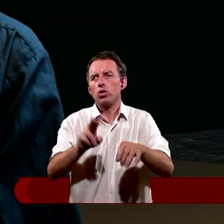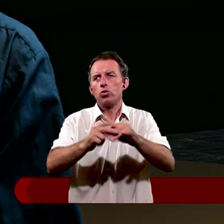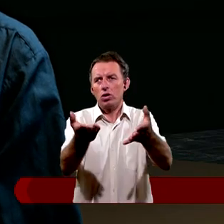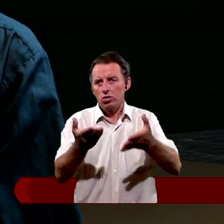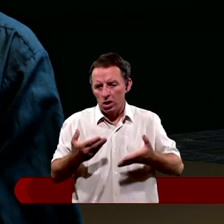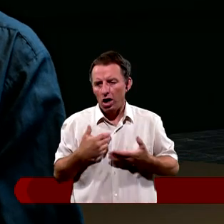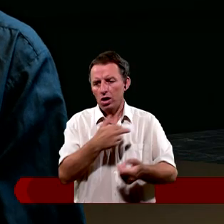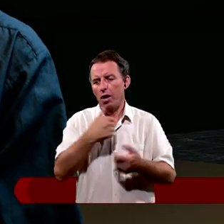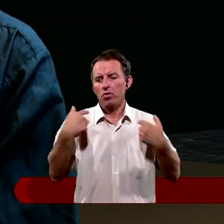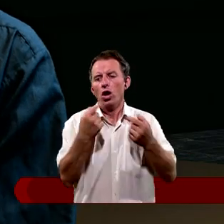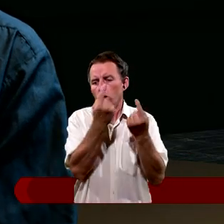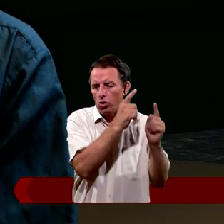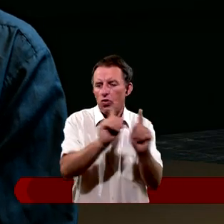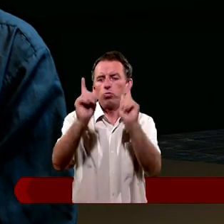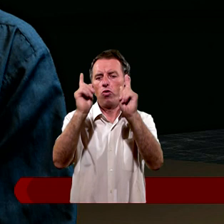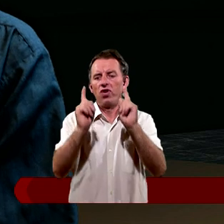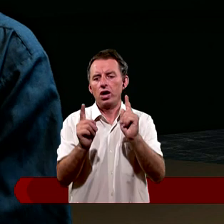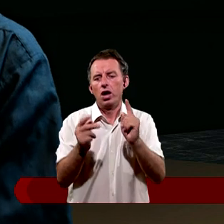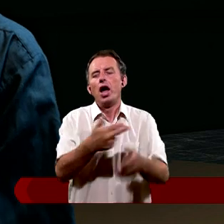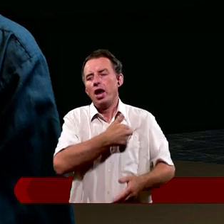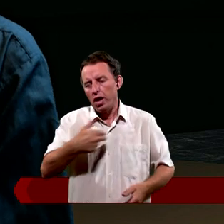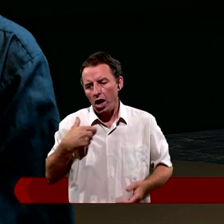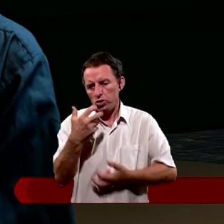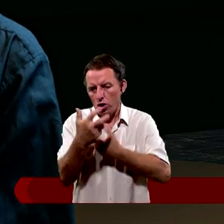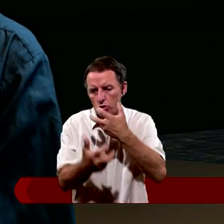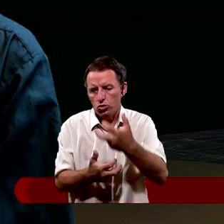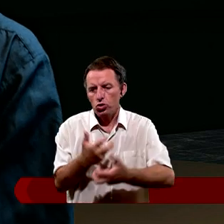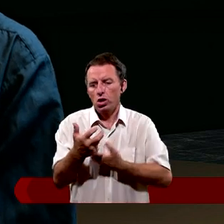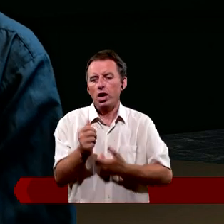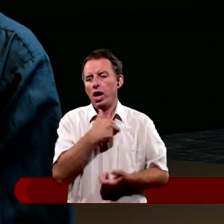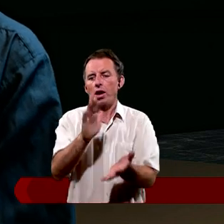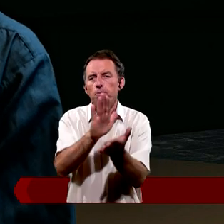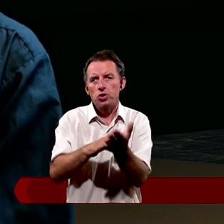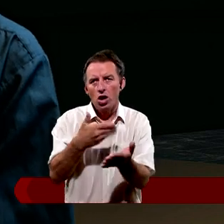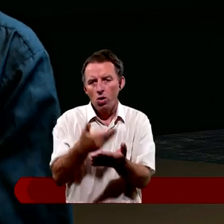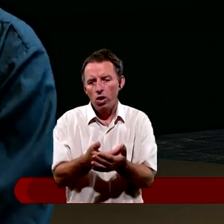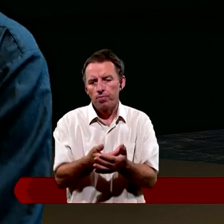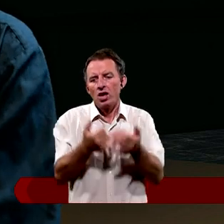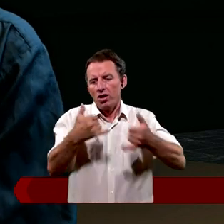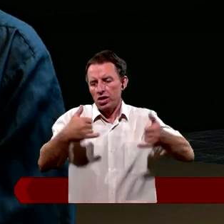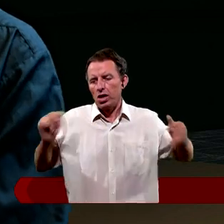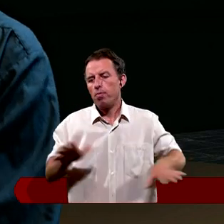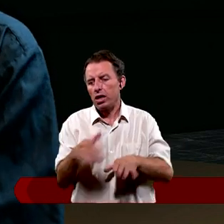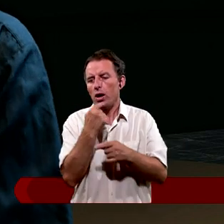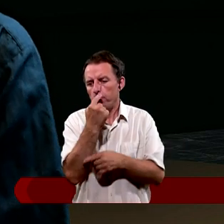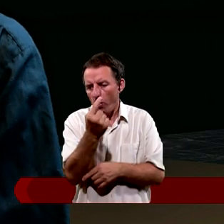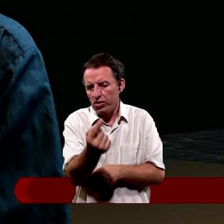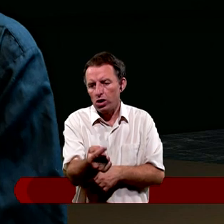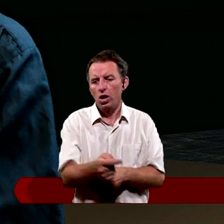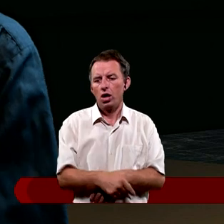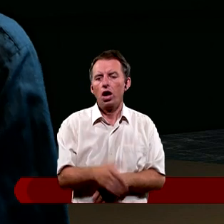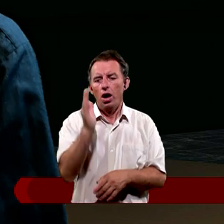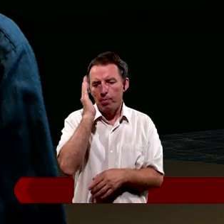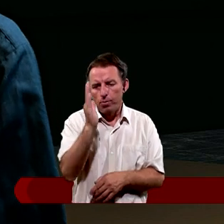o swoim słowie, ale zwróćmy uwagę, nasze czyny, nasz wzór i nasz przykład. W innym miejscu Pan Jezus powiedział, bądźcie